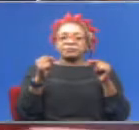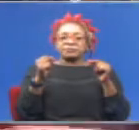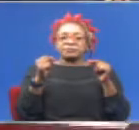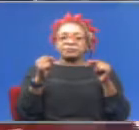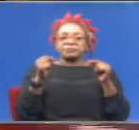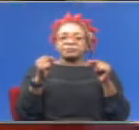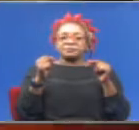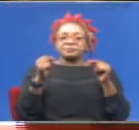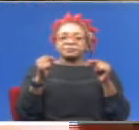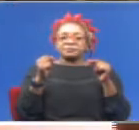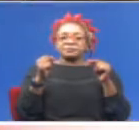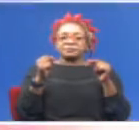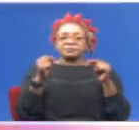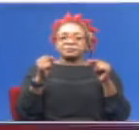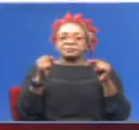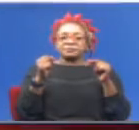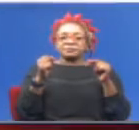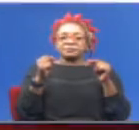Well done.